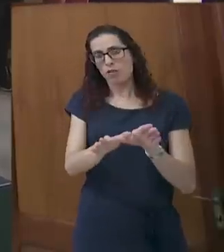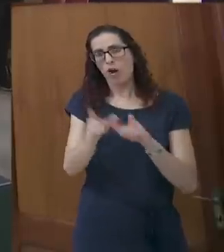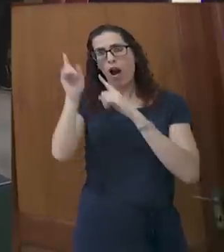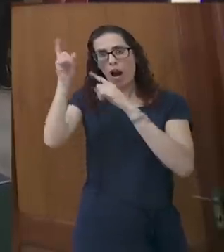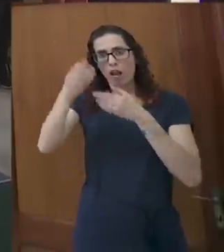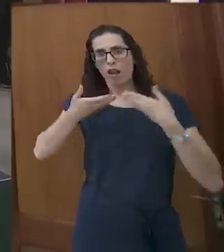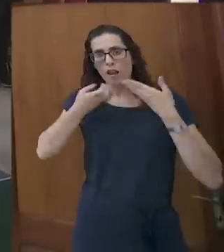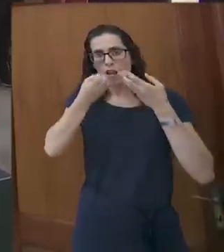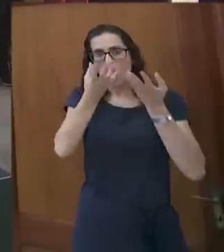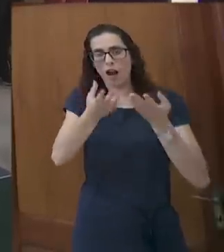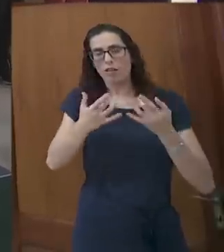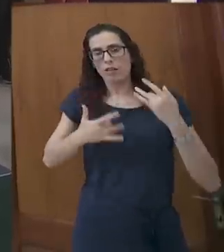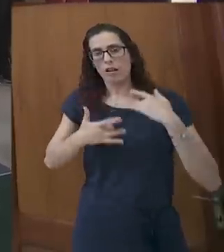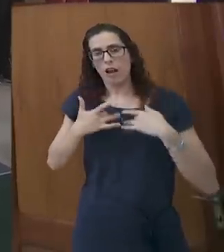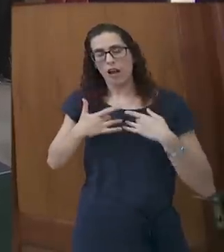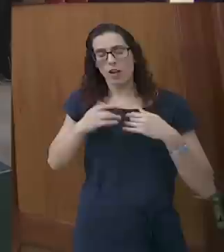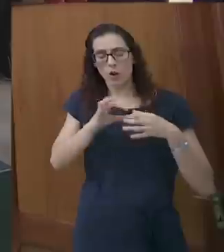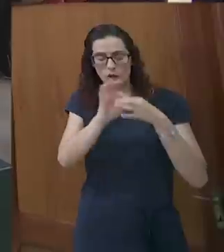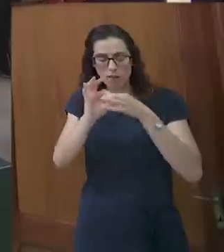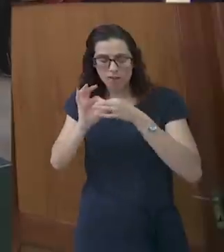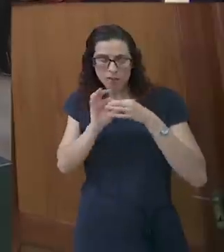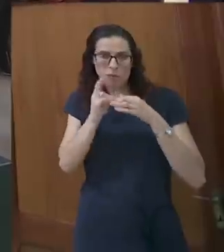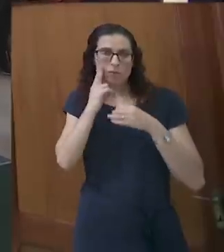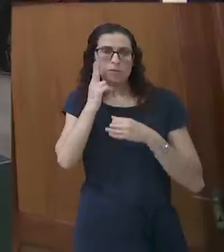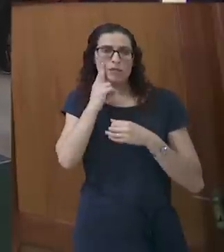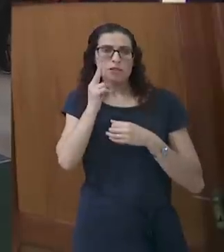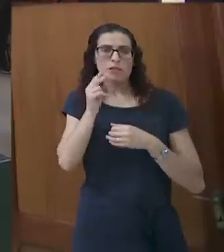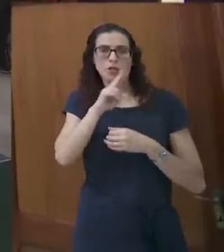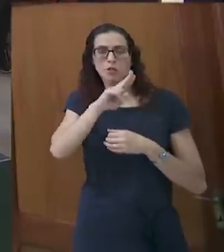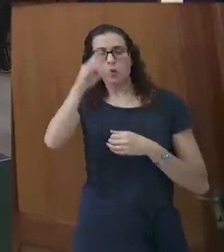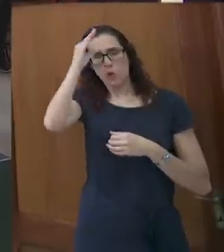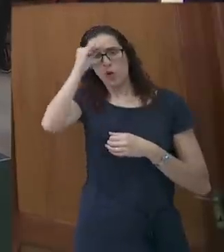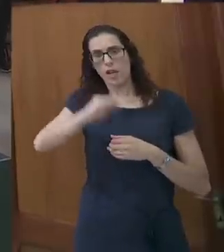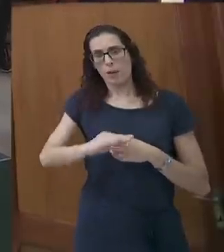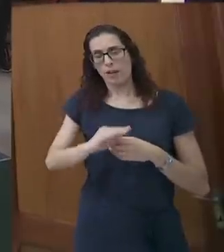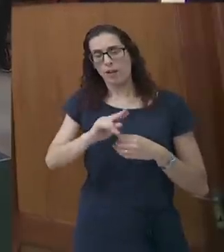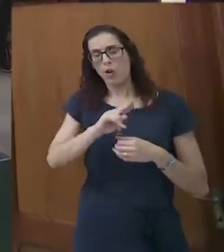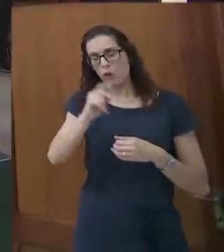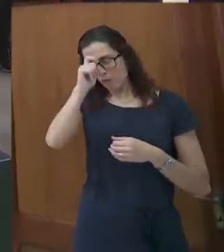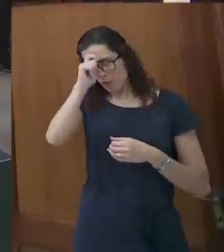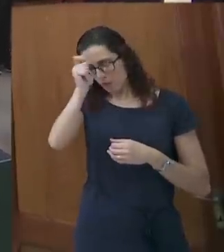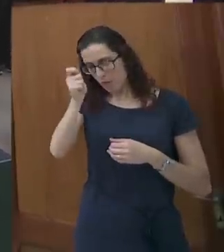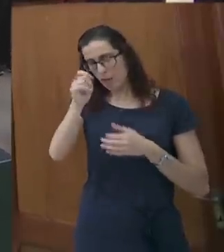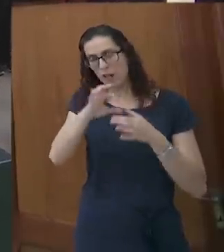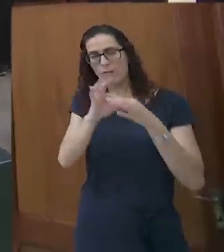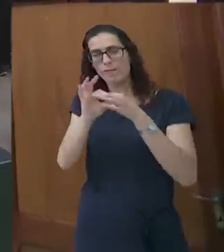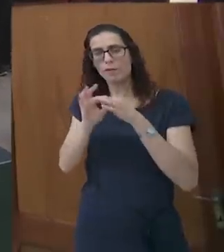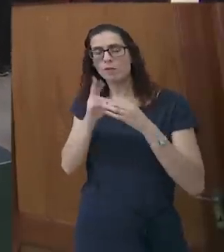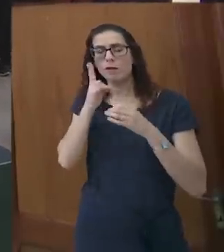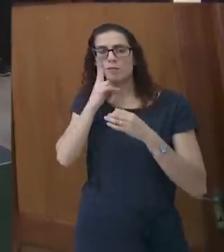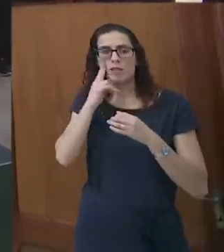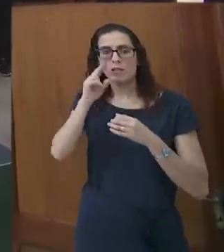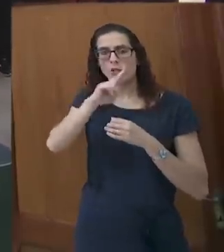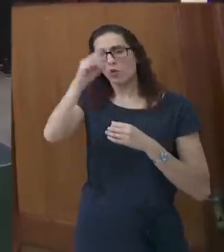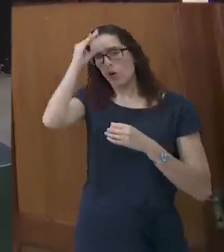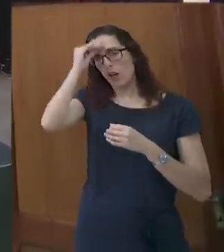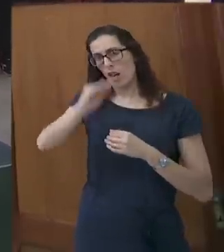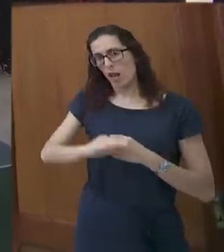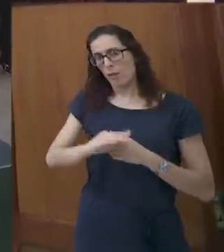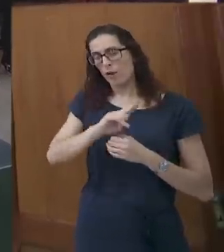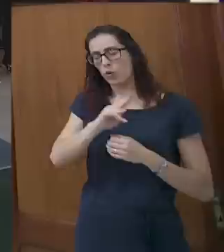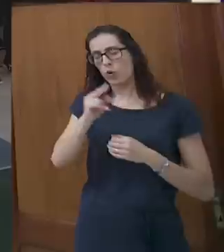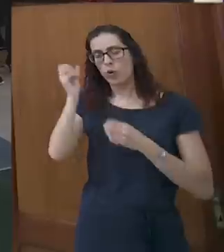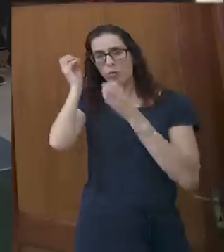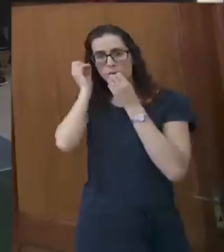il-ħajja li ġej minn missiru mill-liben li u meqjum u weġġa fl-imkien mal-missiru mal-liben u li tkellem